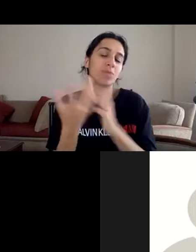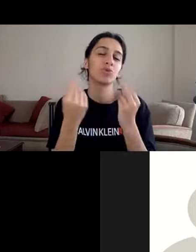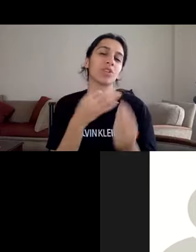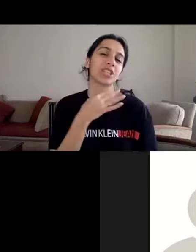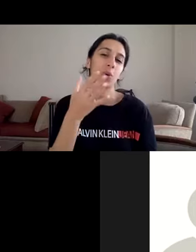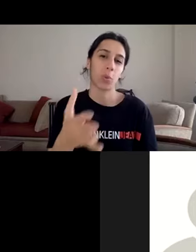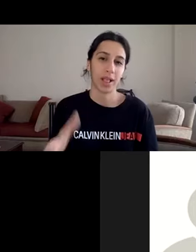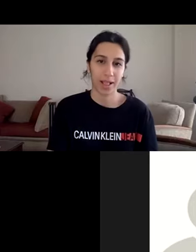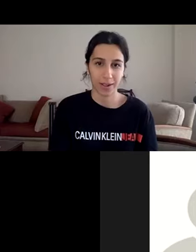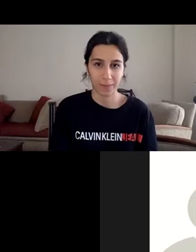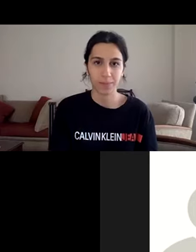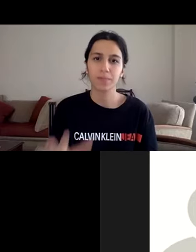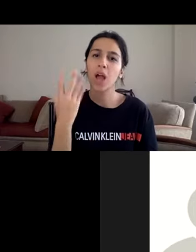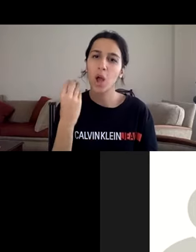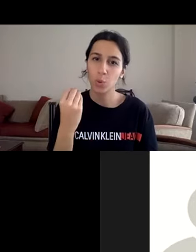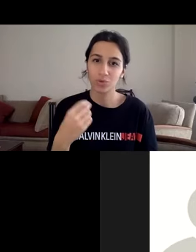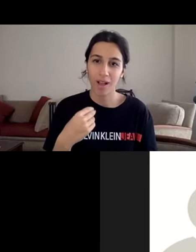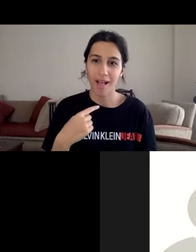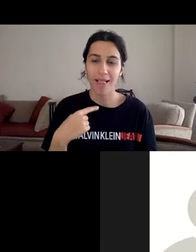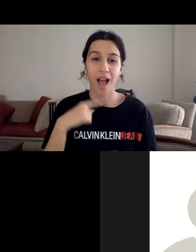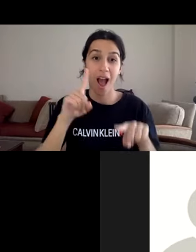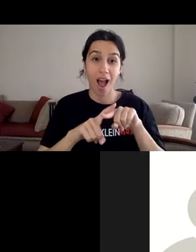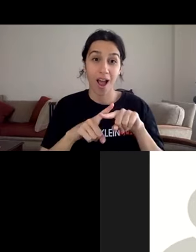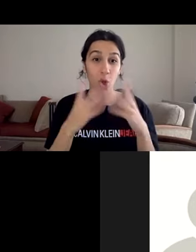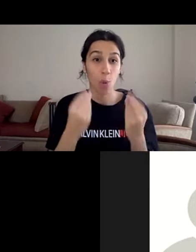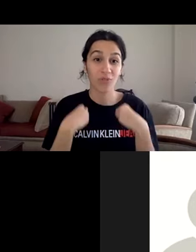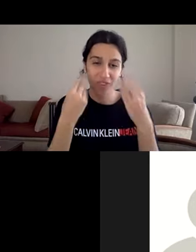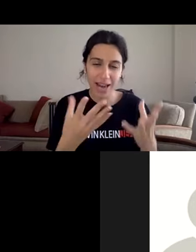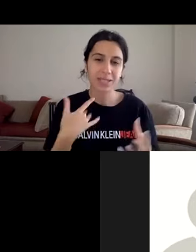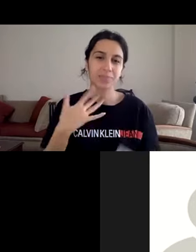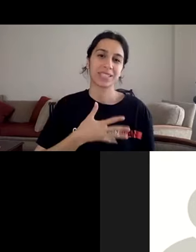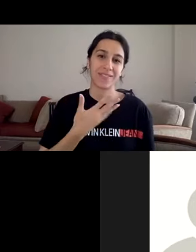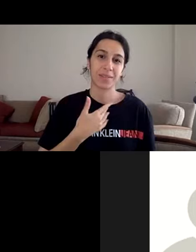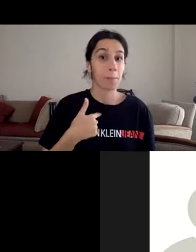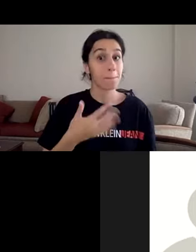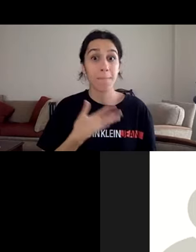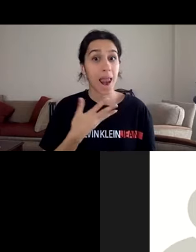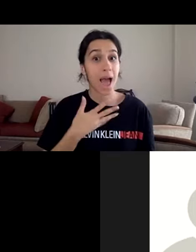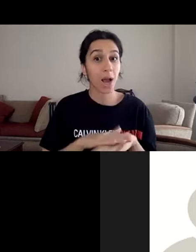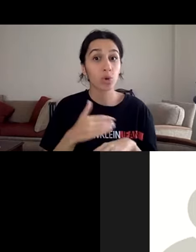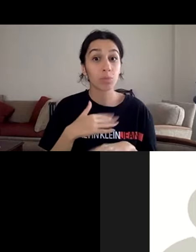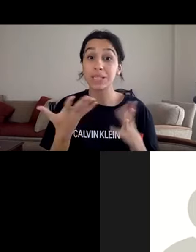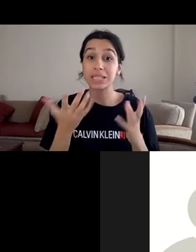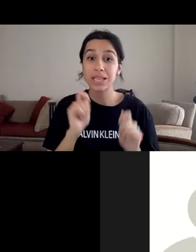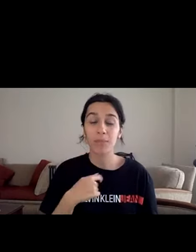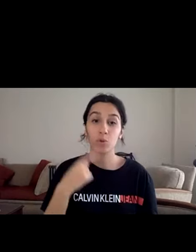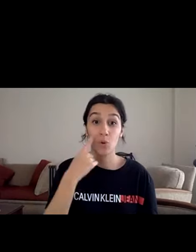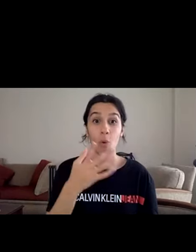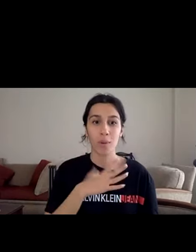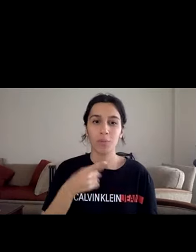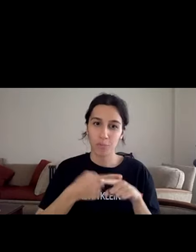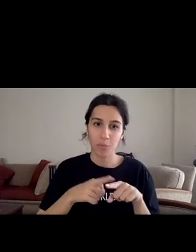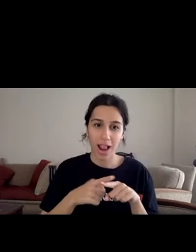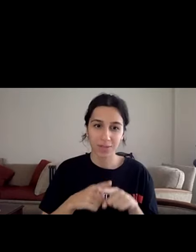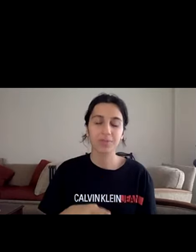teşekkürler. Ne güzel, katkımız olduysa size çok mutlu oldum. Merak ediyorum nasıl yapacağınızı, görmek isterim, paylaşırsanız sevinirim. Tamam